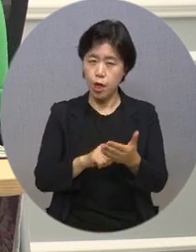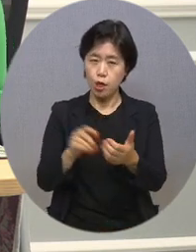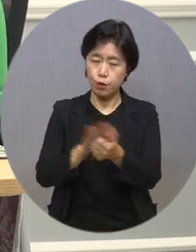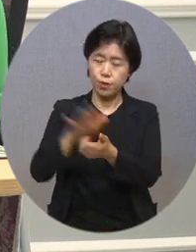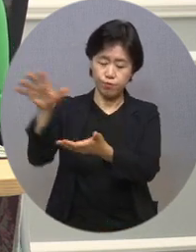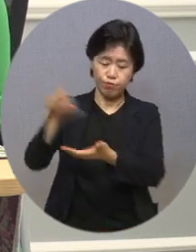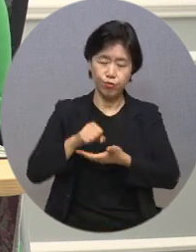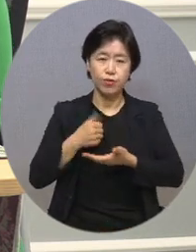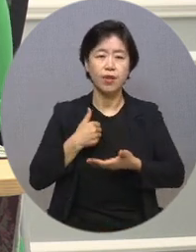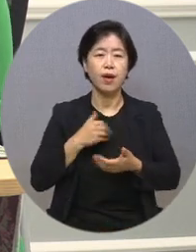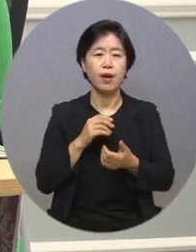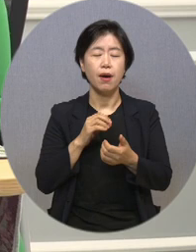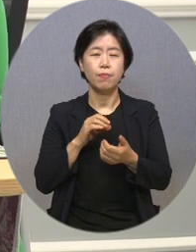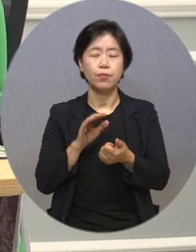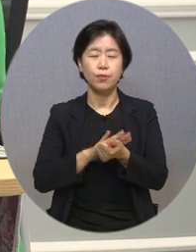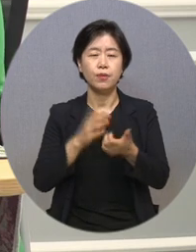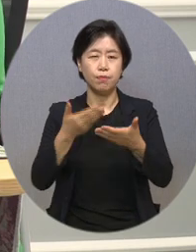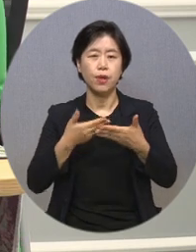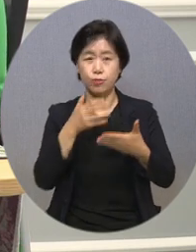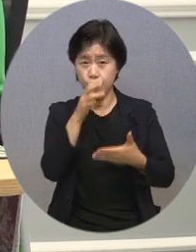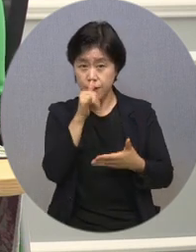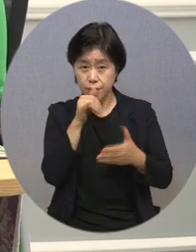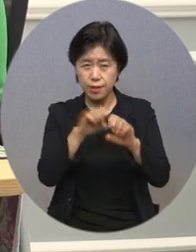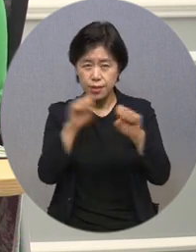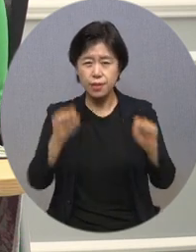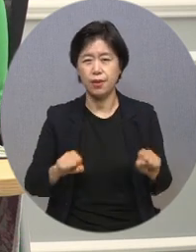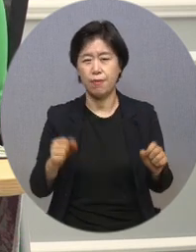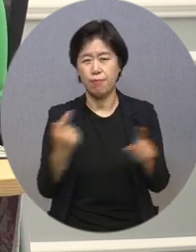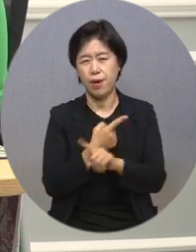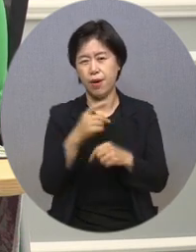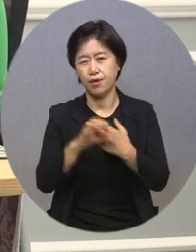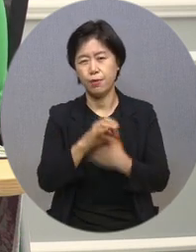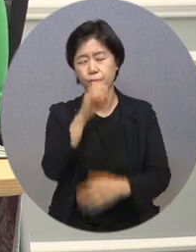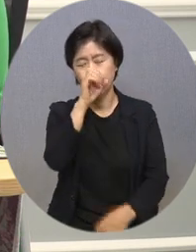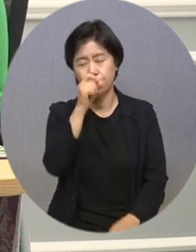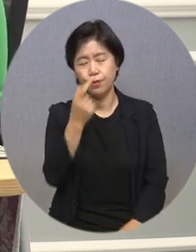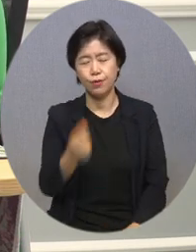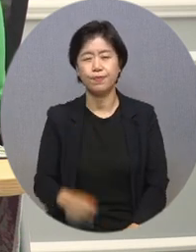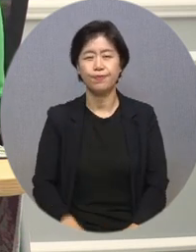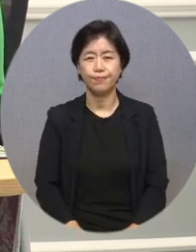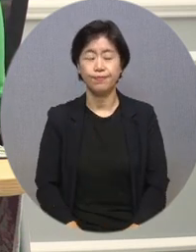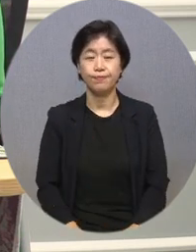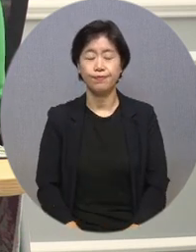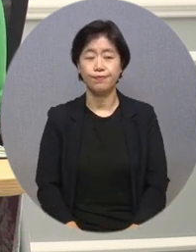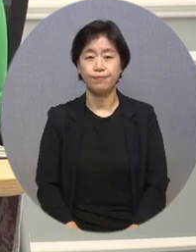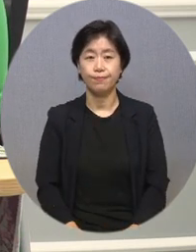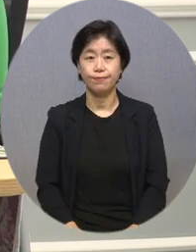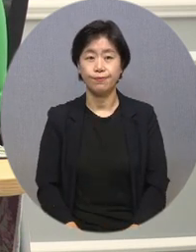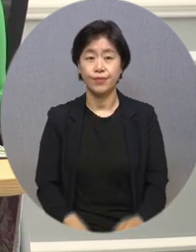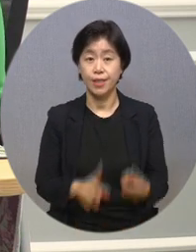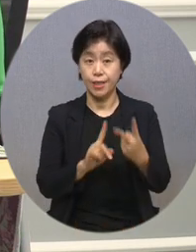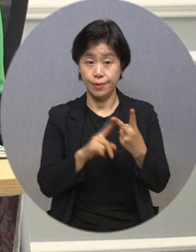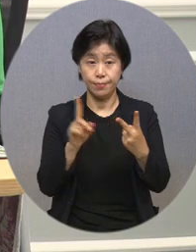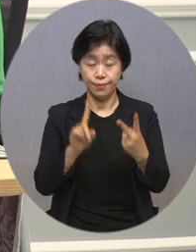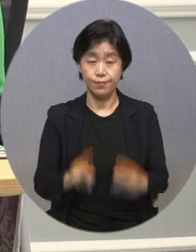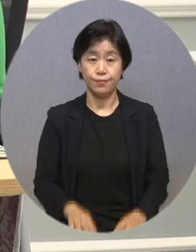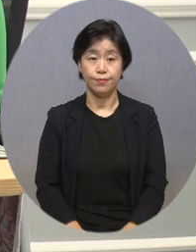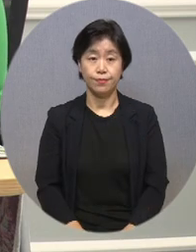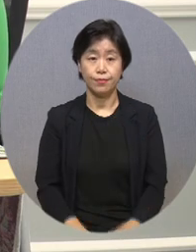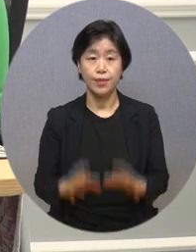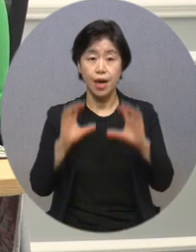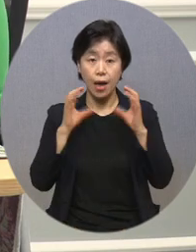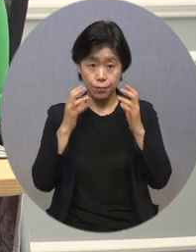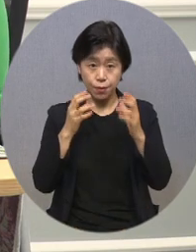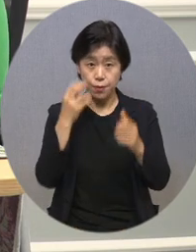서비스를 같이 받을 수 있는 그런 시스템으로 바뀌어야 된다고 저는 생각을 하고요. 두 번째는 그